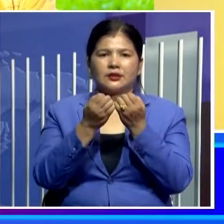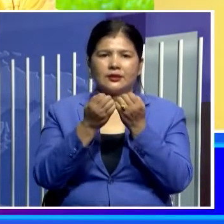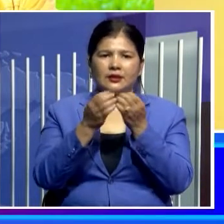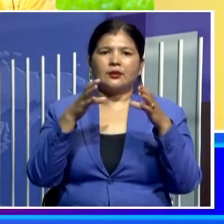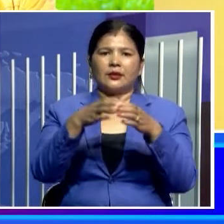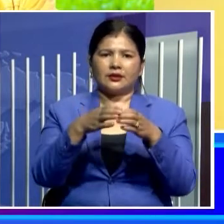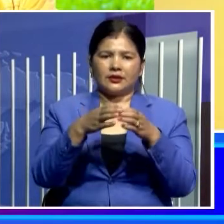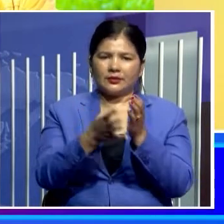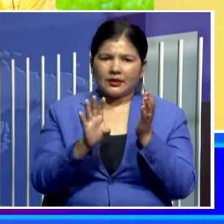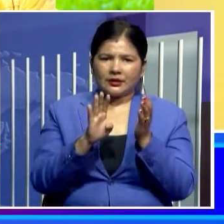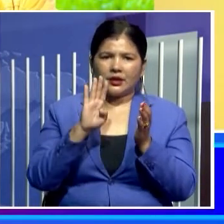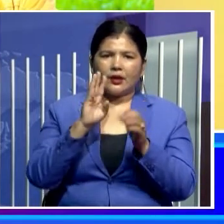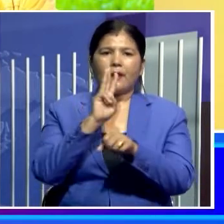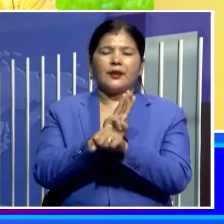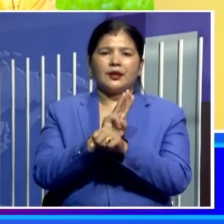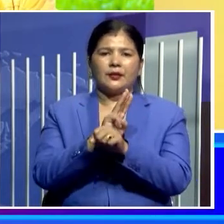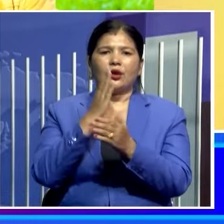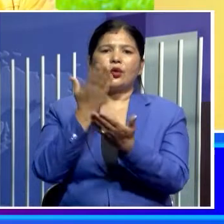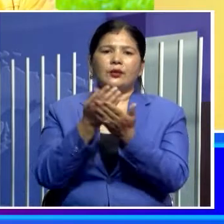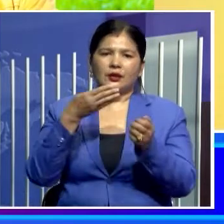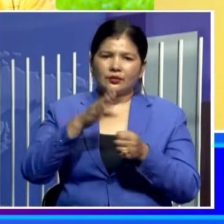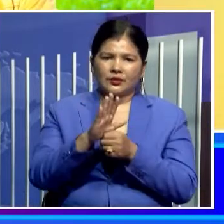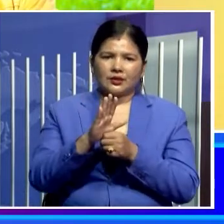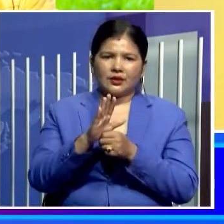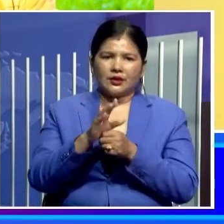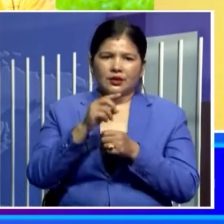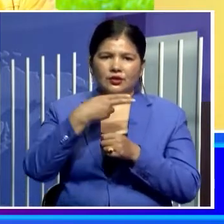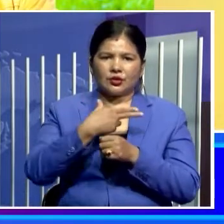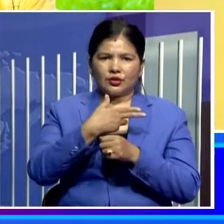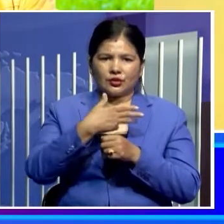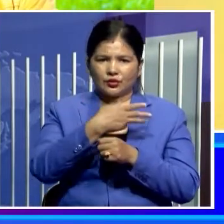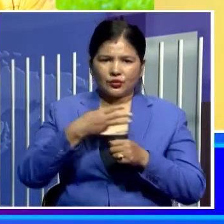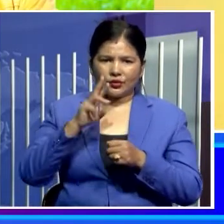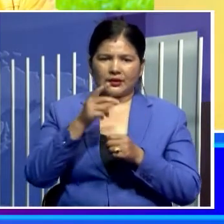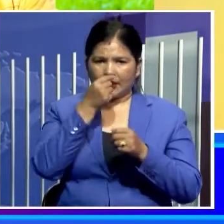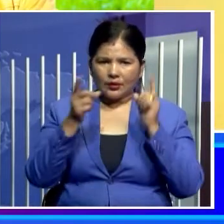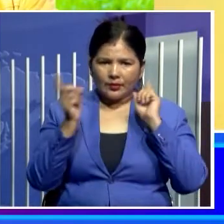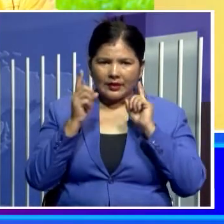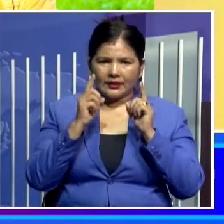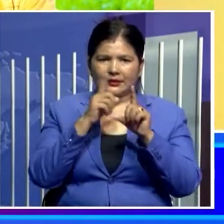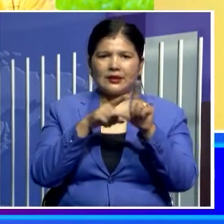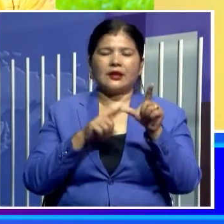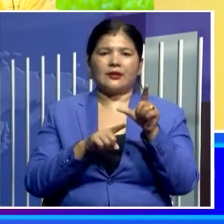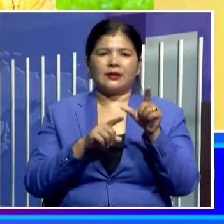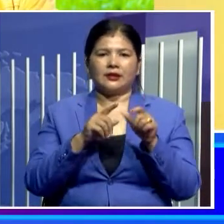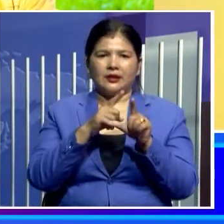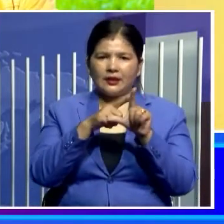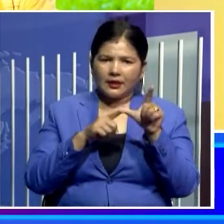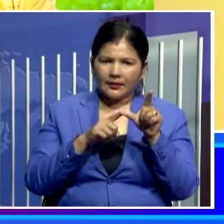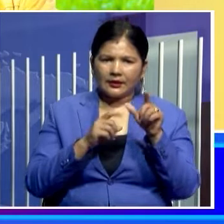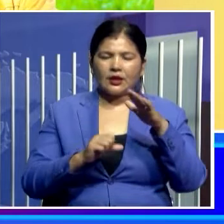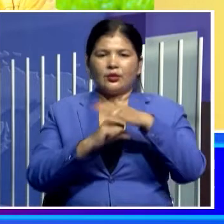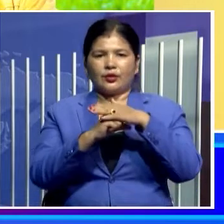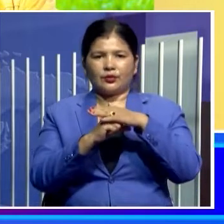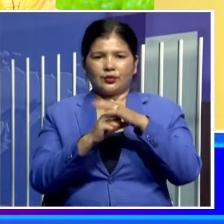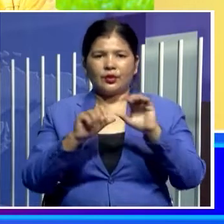त्यहाँ मेयरमा उम्मेदवार हुनुहुन्छ भने यसै गरी चुरी गाउँपालिकामा नेकपा एमालेका प्रमुख